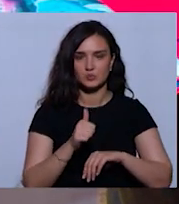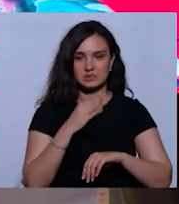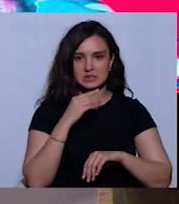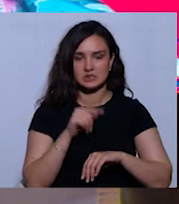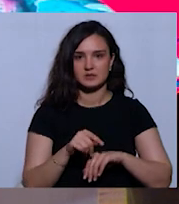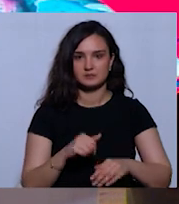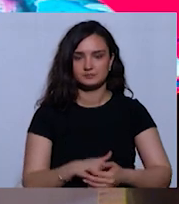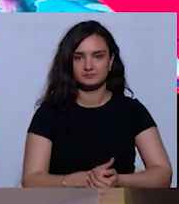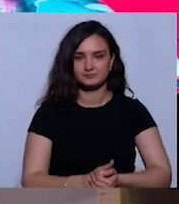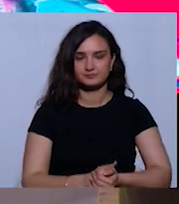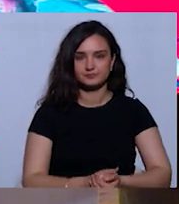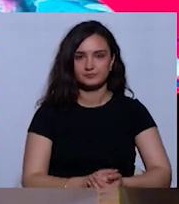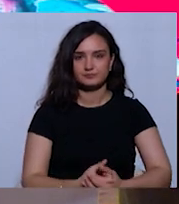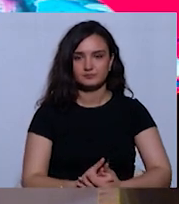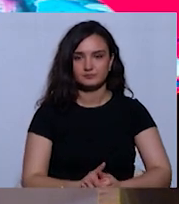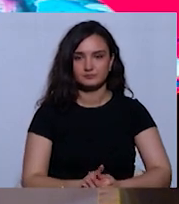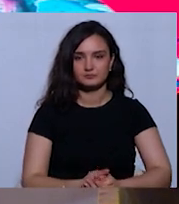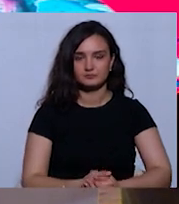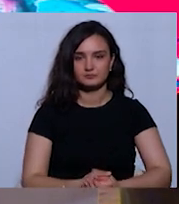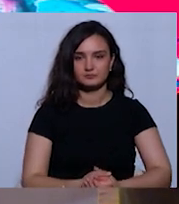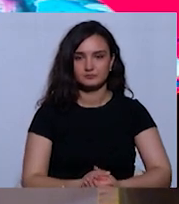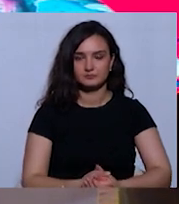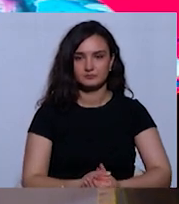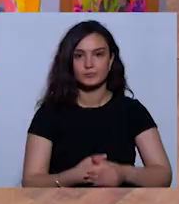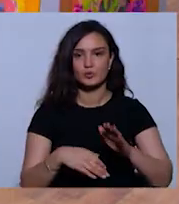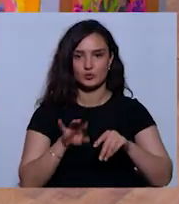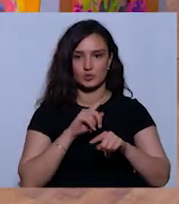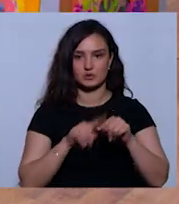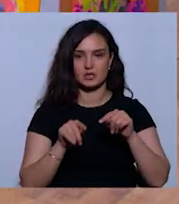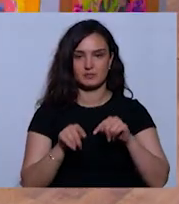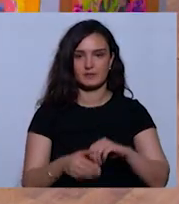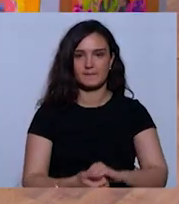წყლის ხმელეთის კუ. არა, უფრო სწრაფია.